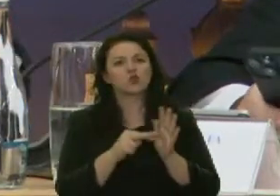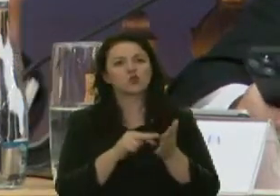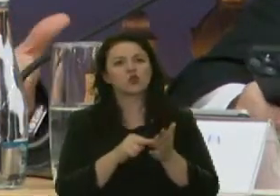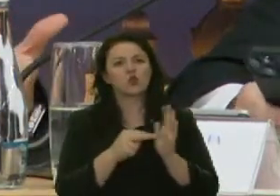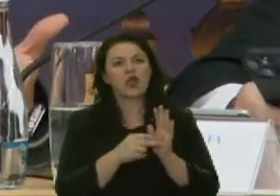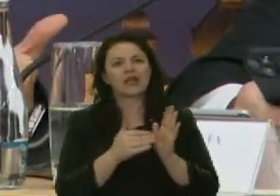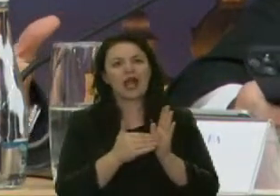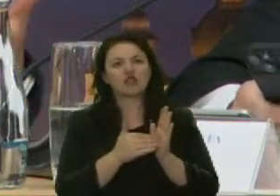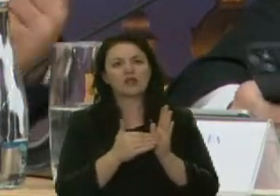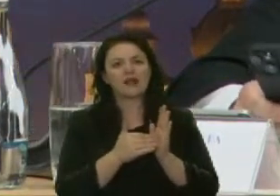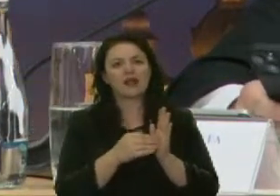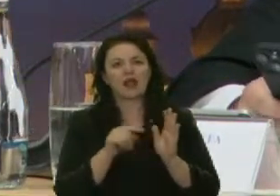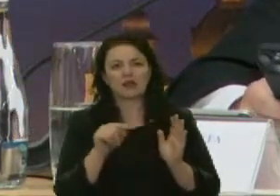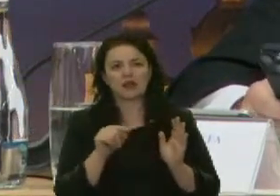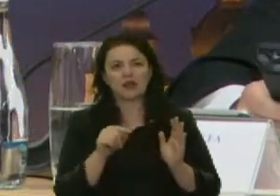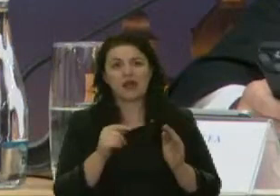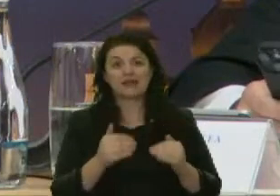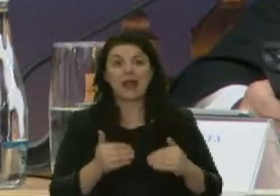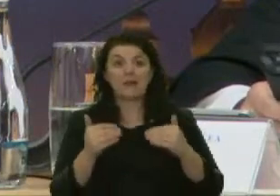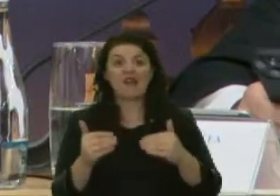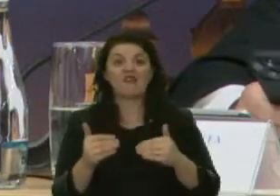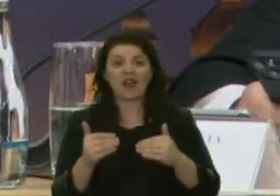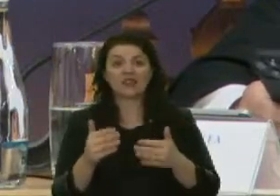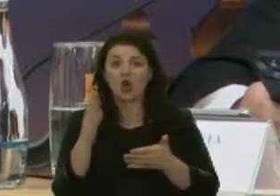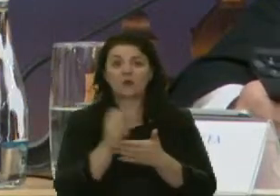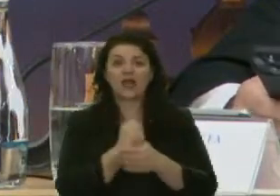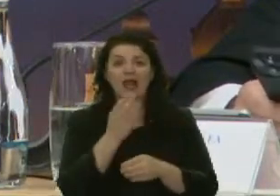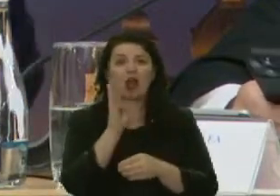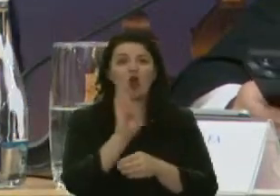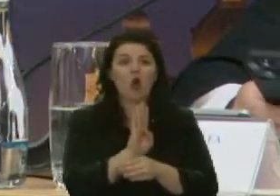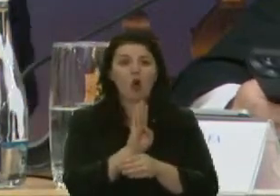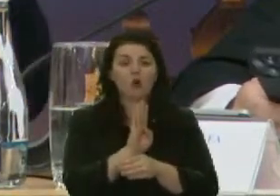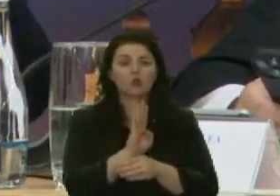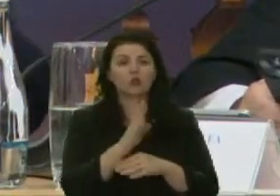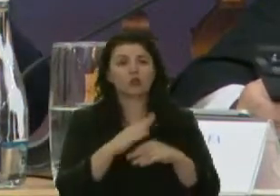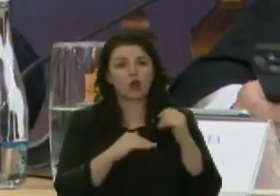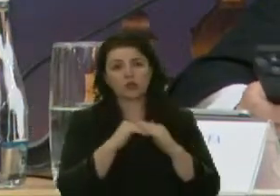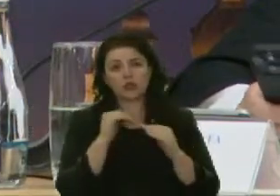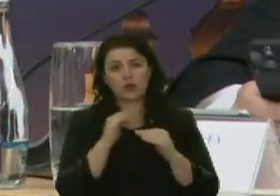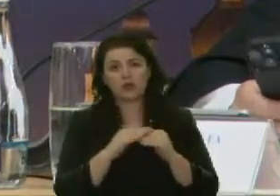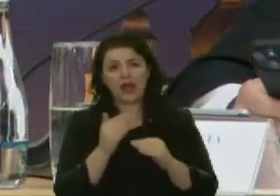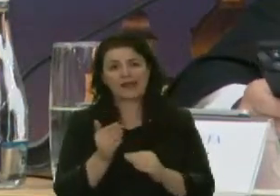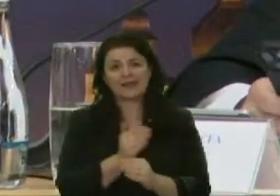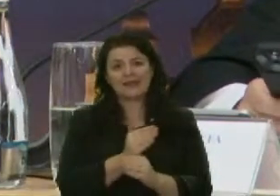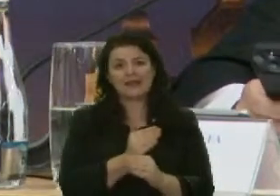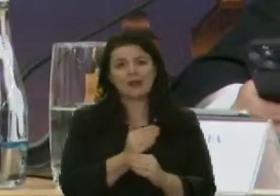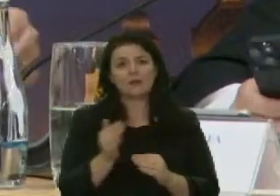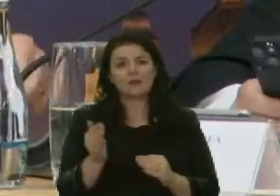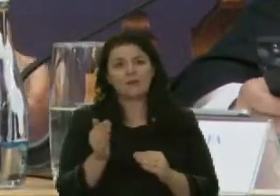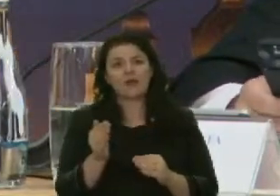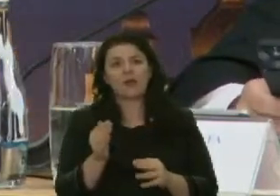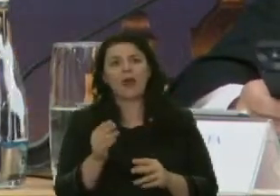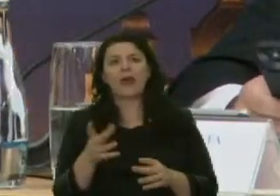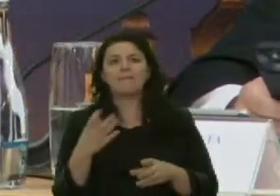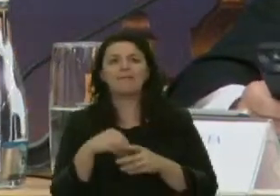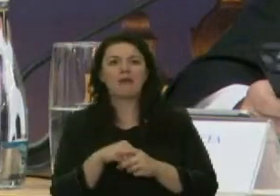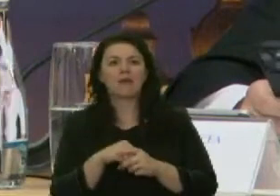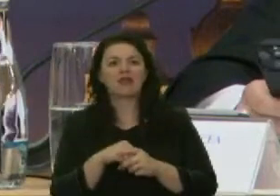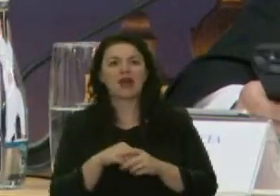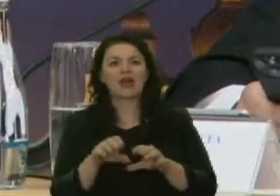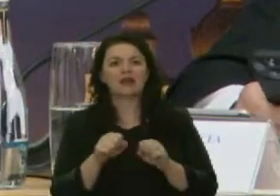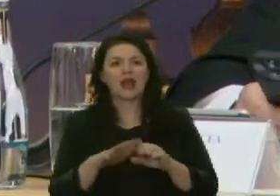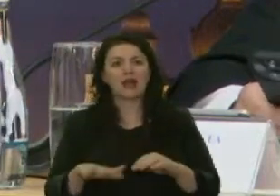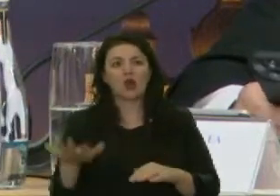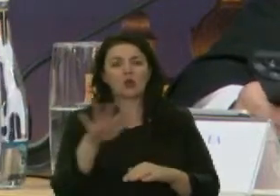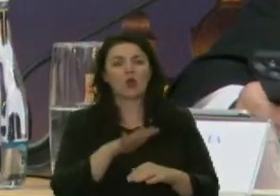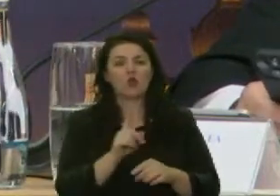necesară acestui hab educațional suntem în faza de obținere a autorizației de construcții ultima înainte de implementarea în teren a